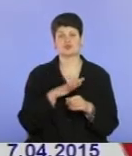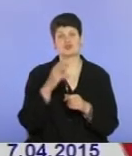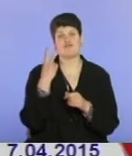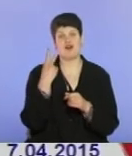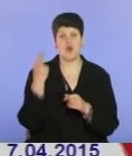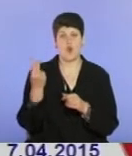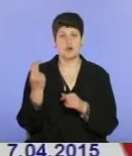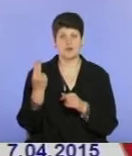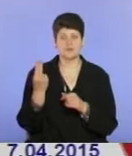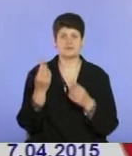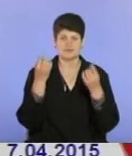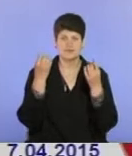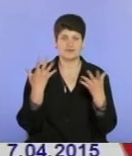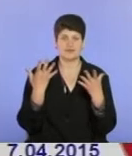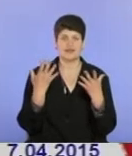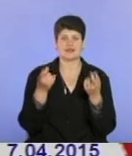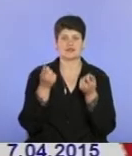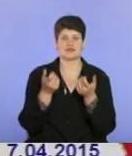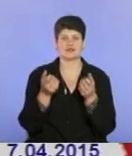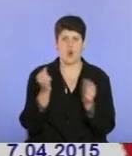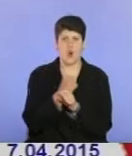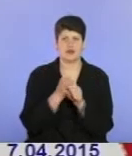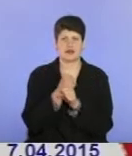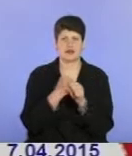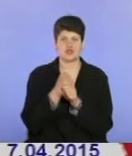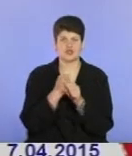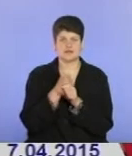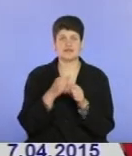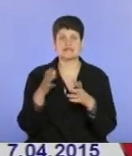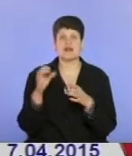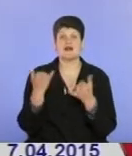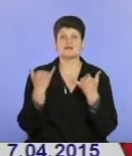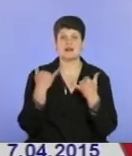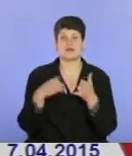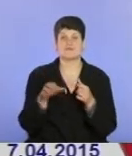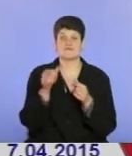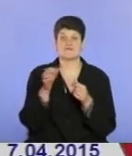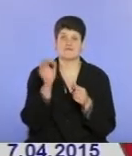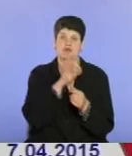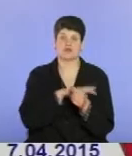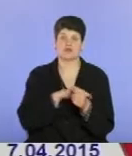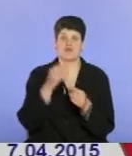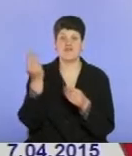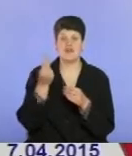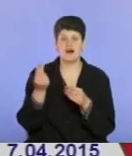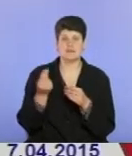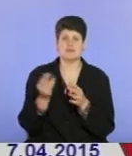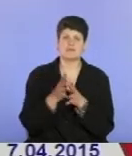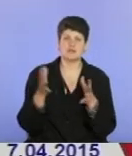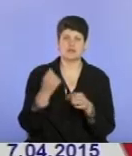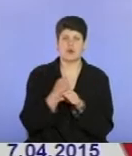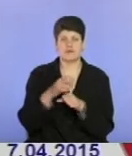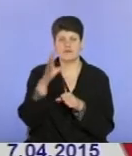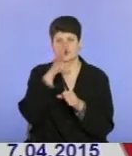кольори барву звичайного і запеченого коричневого сірника зараз використовує фарби здебільшого Мар'ян майструє вночі